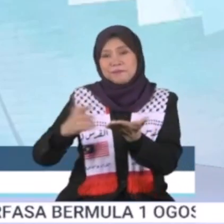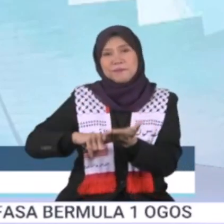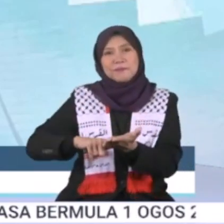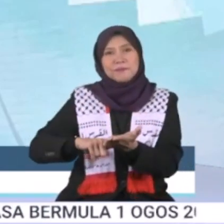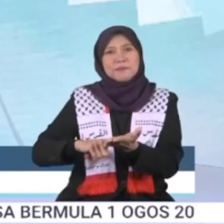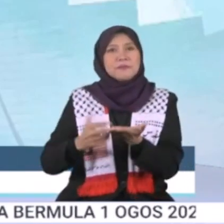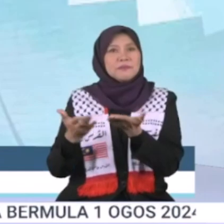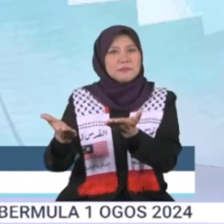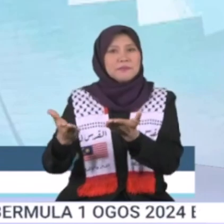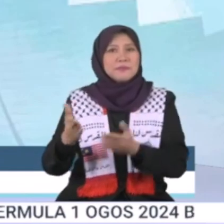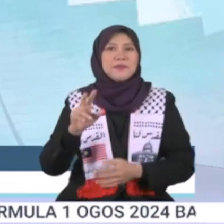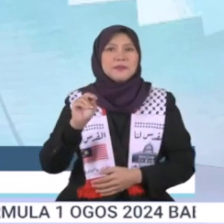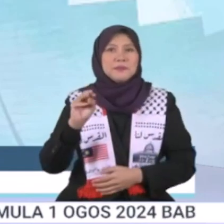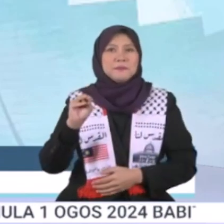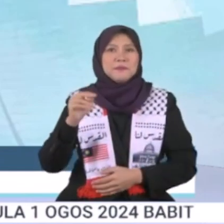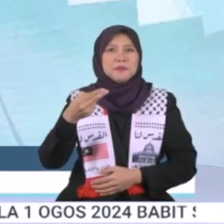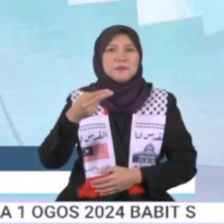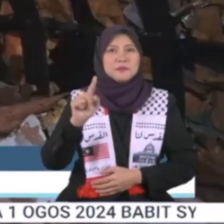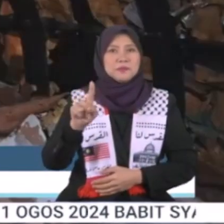tragedi MH17.